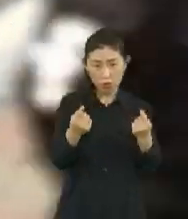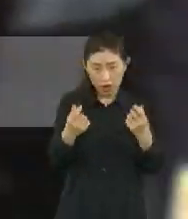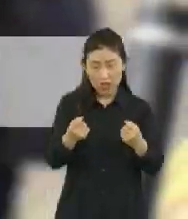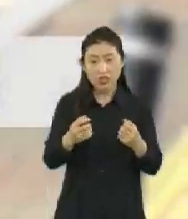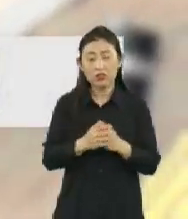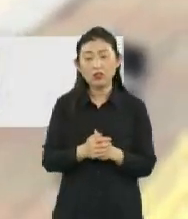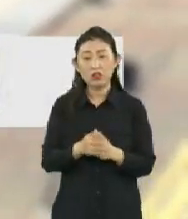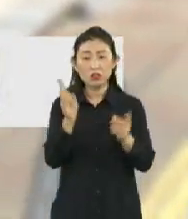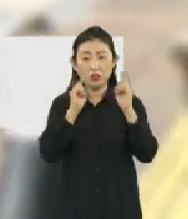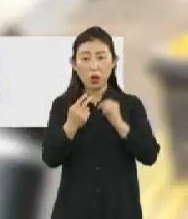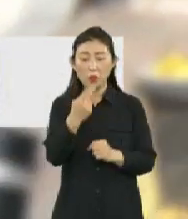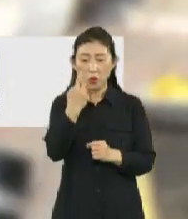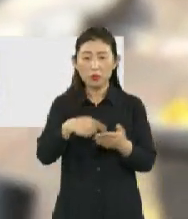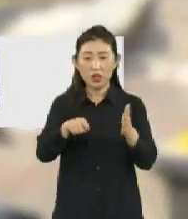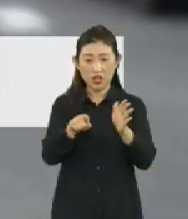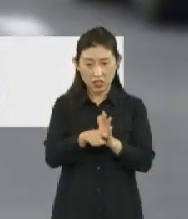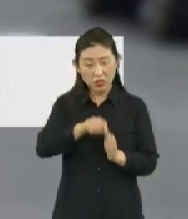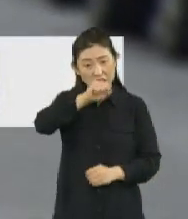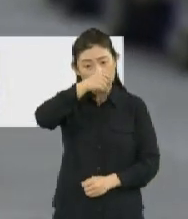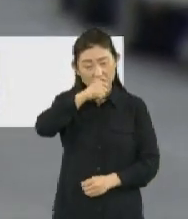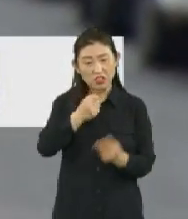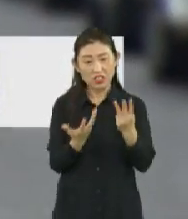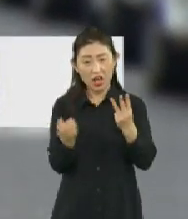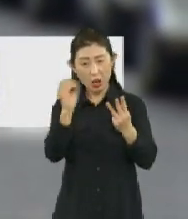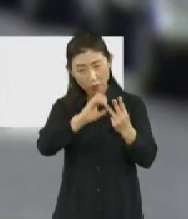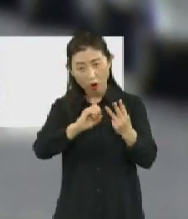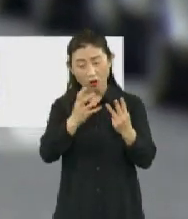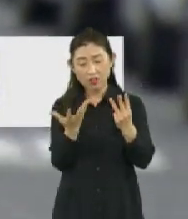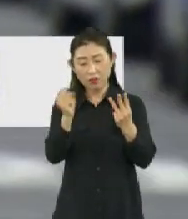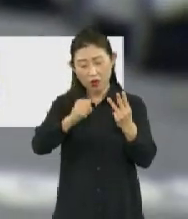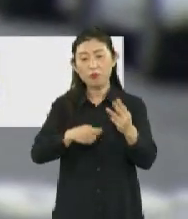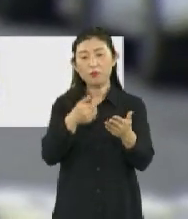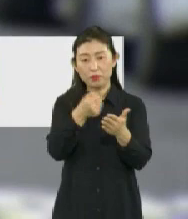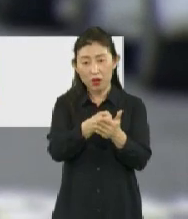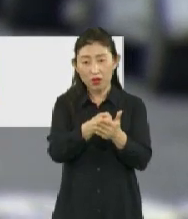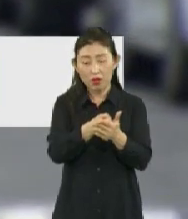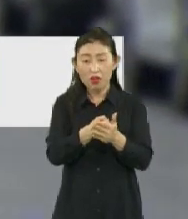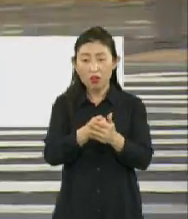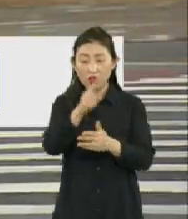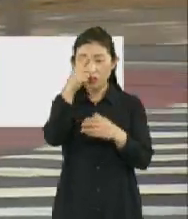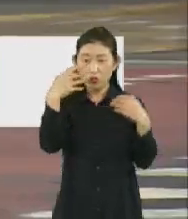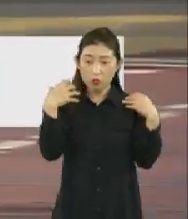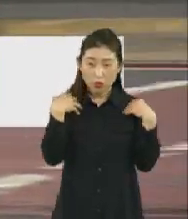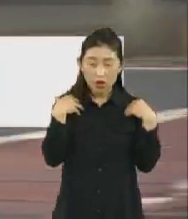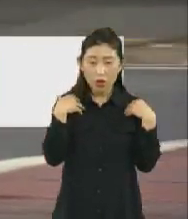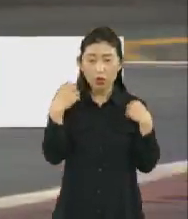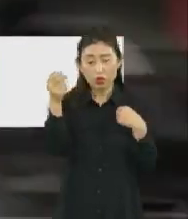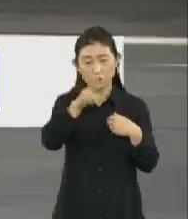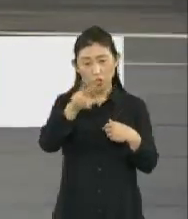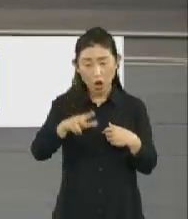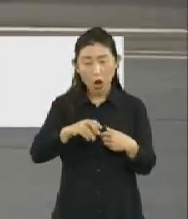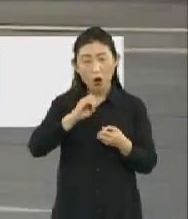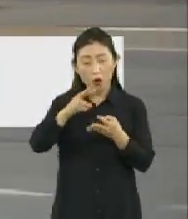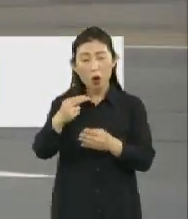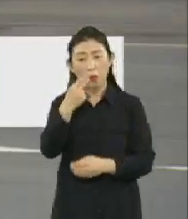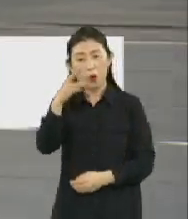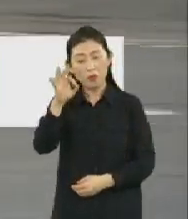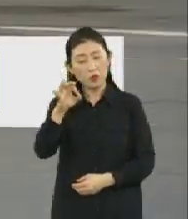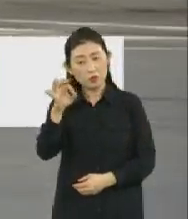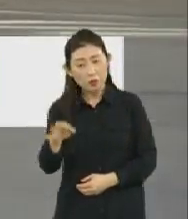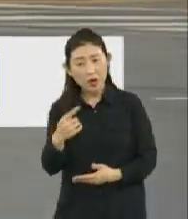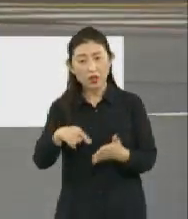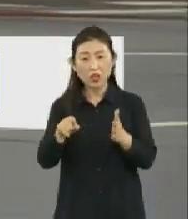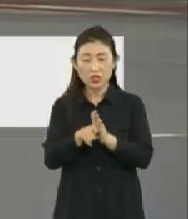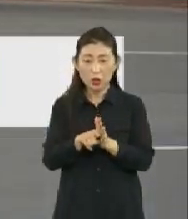배달기사 상해보험 적용을 위해 추경 예산에 3억 원을 반영했습니다. 이외에도 정부와 배달 대행 업체들이 모여 보험료 부담을 줄이기